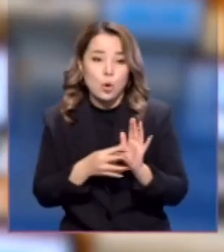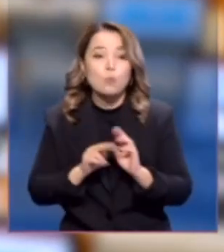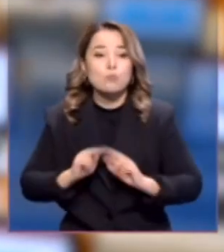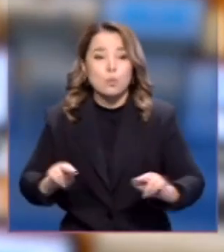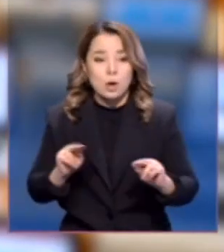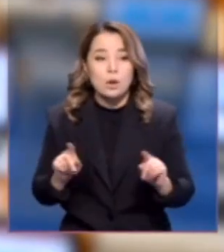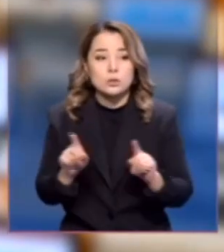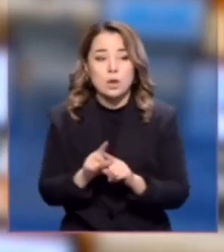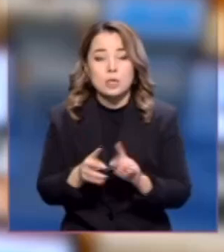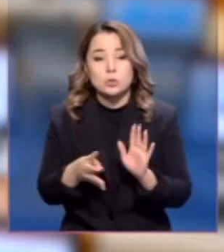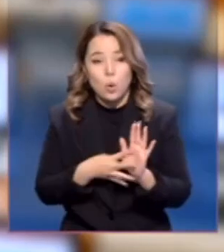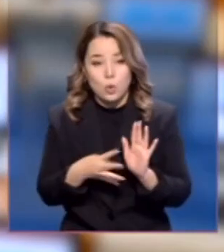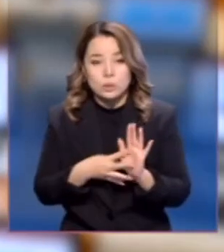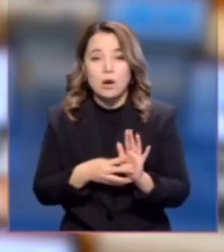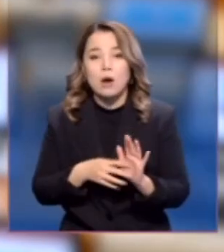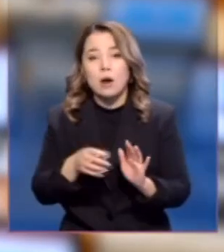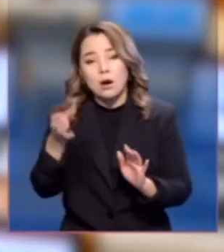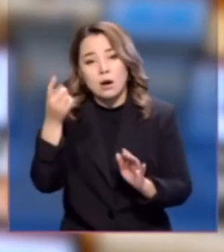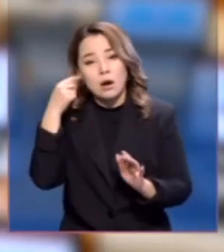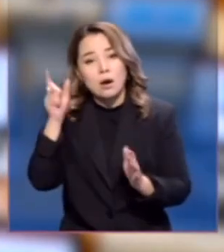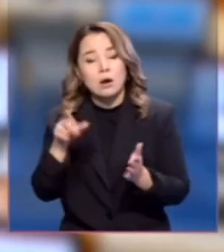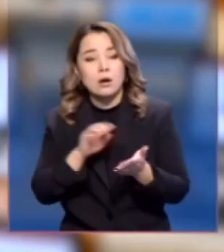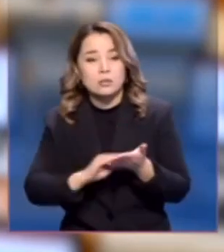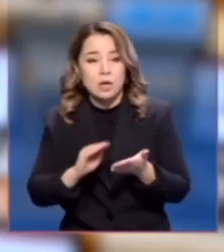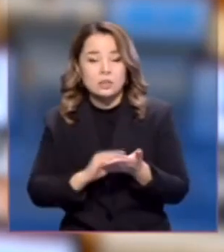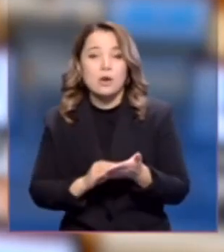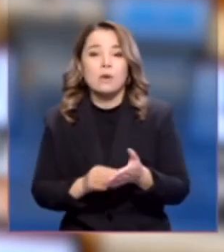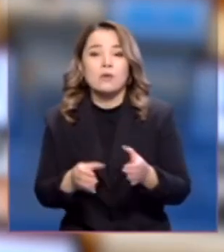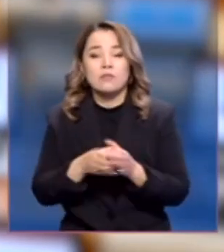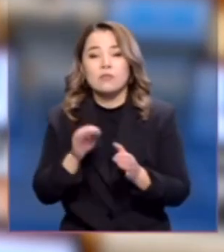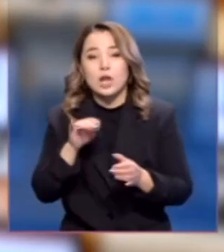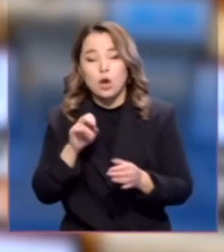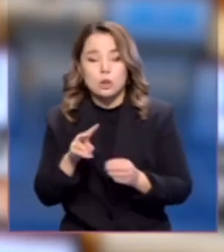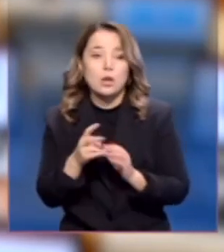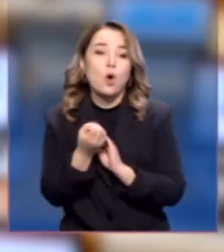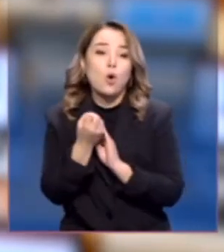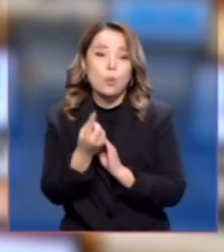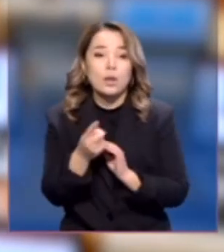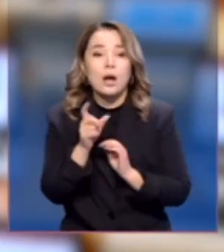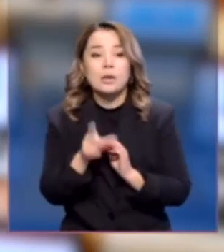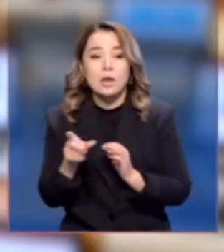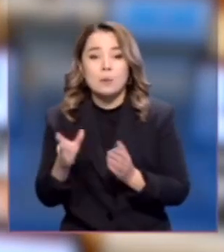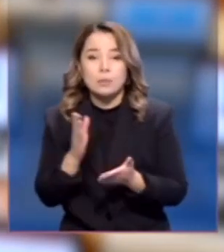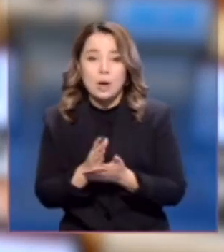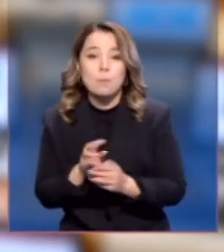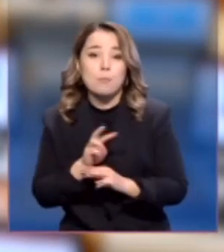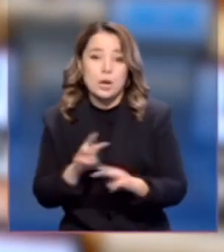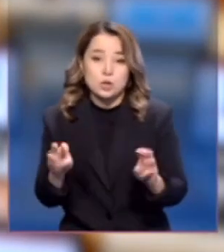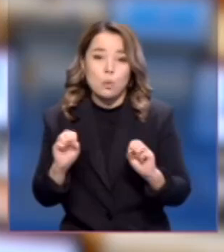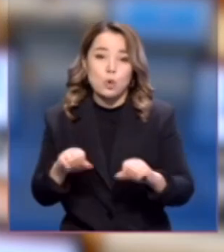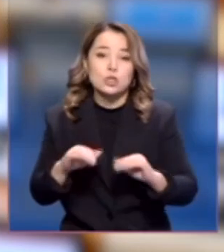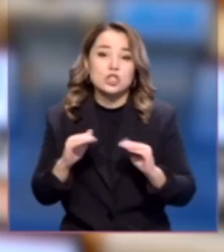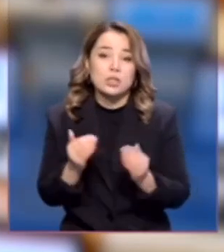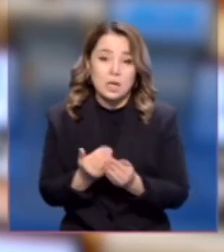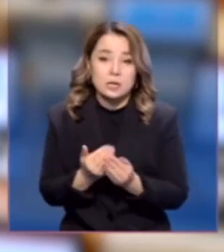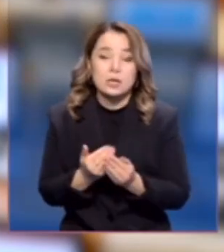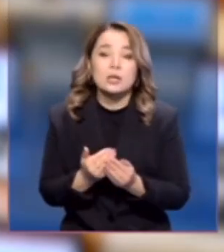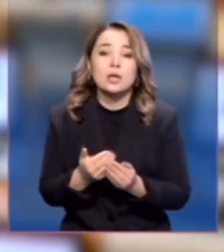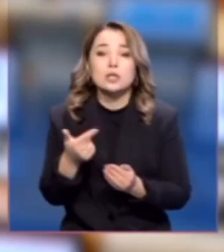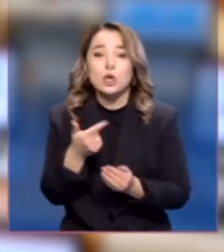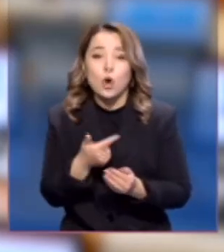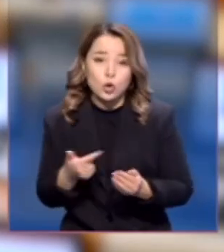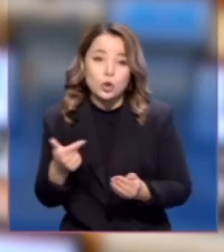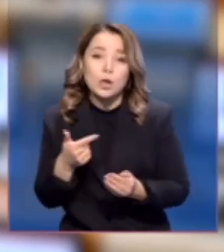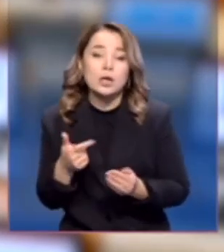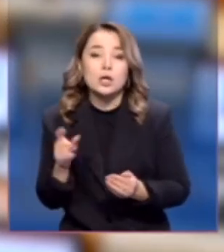сонша. Ақын, филолог, журналистерді біріктіріп санадық. 11 екен. Мәжілісмендер арасында мүмкіндігі шектеулі жандар,